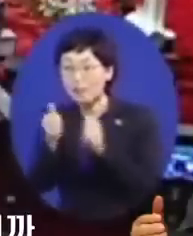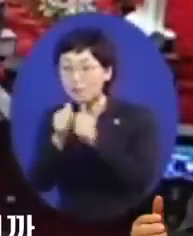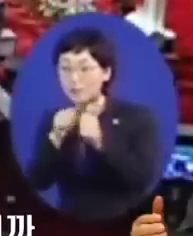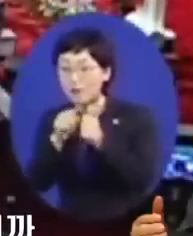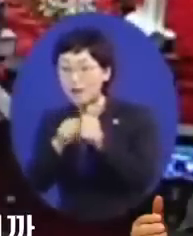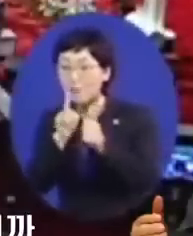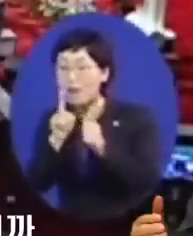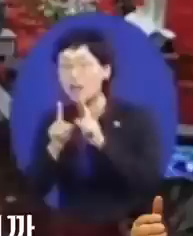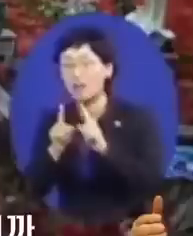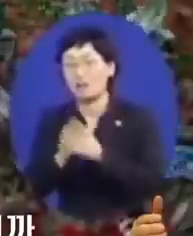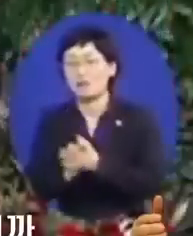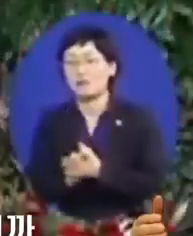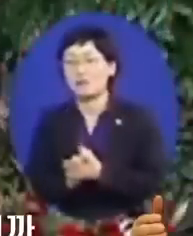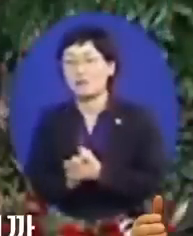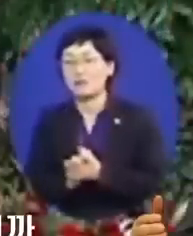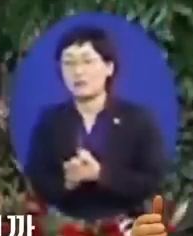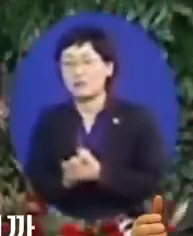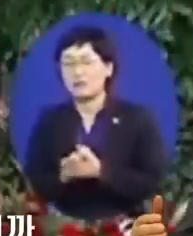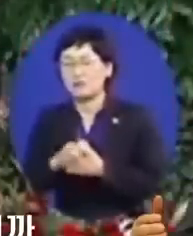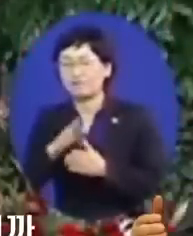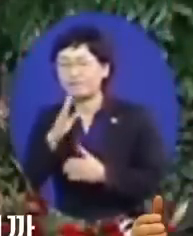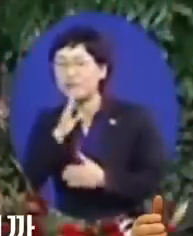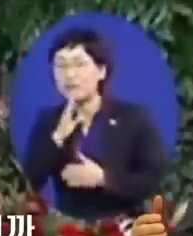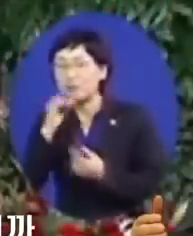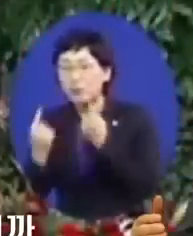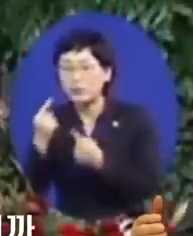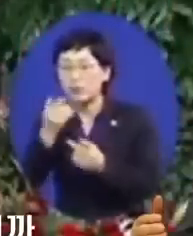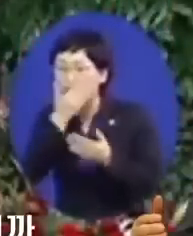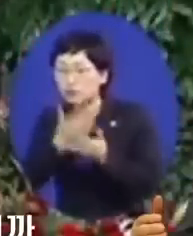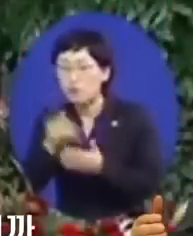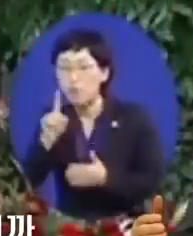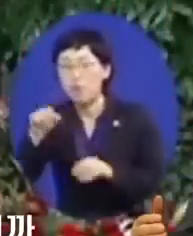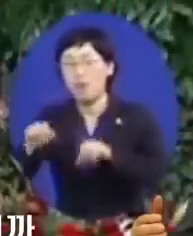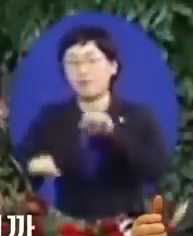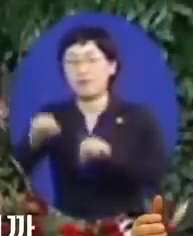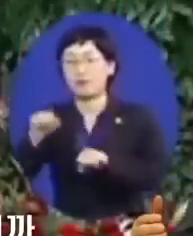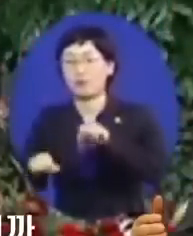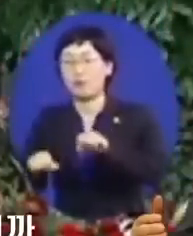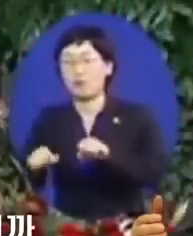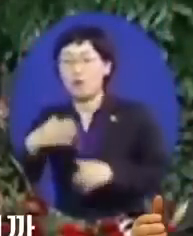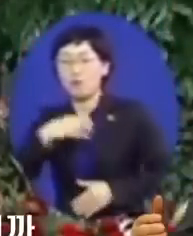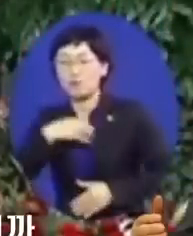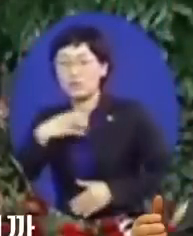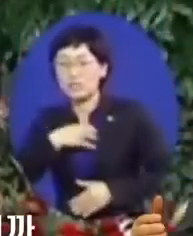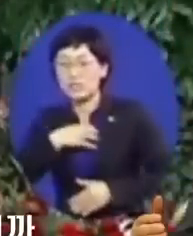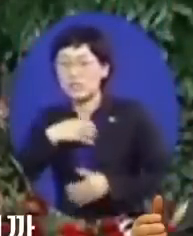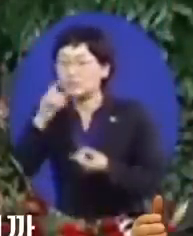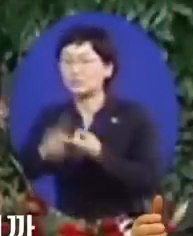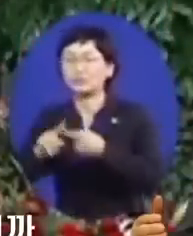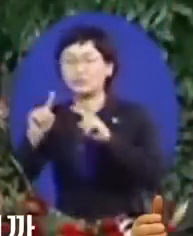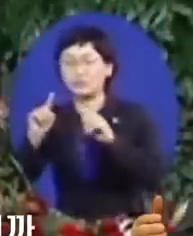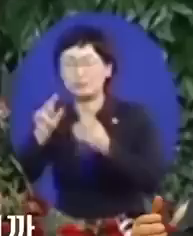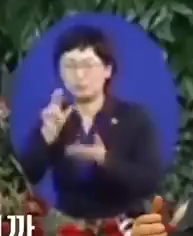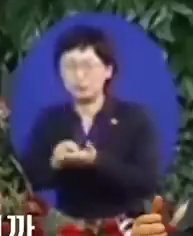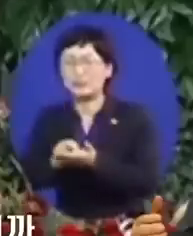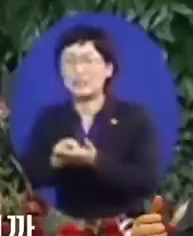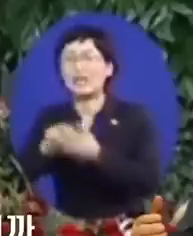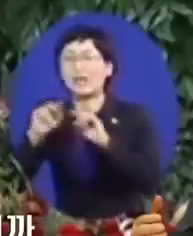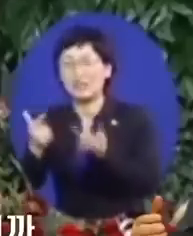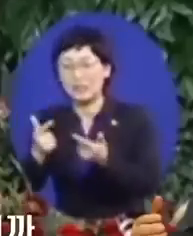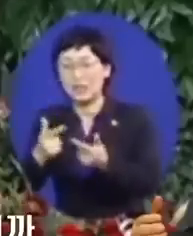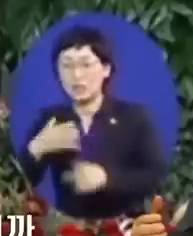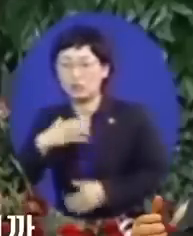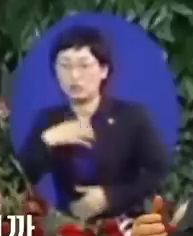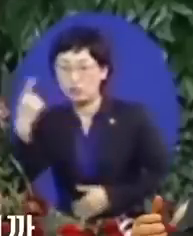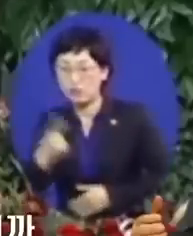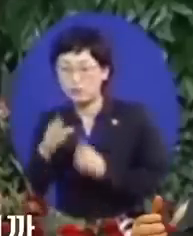이렇게 말했습니다. 사실보다 중요한 것은 태도이다. 즉 위기 자체가 문제가 아니라 위기에 대처하는 우리의